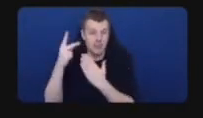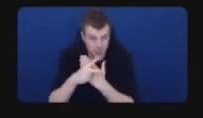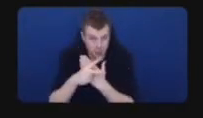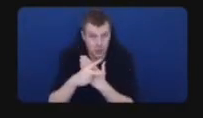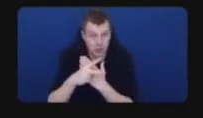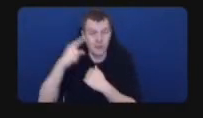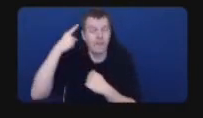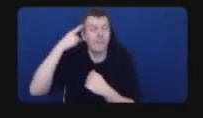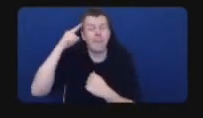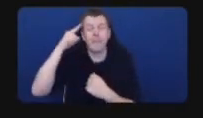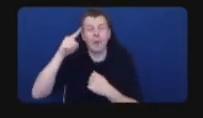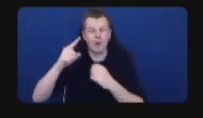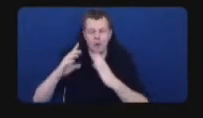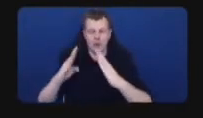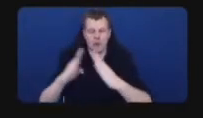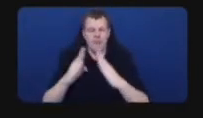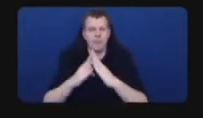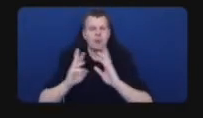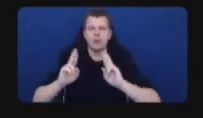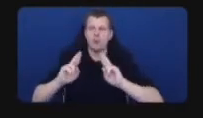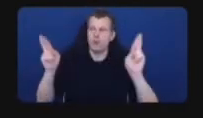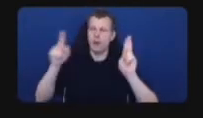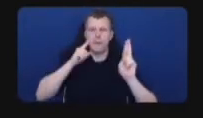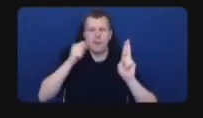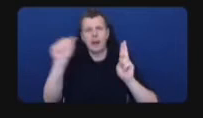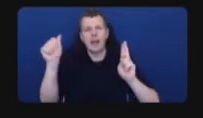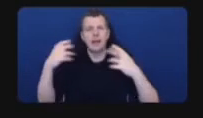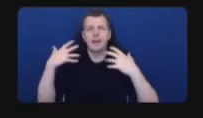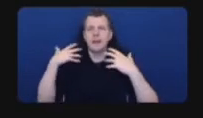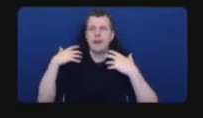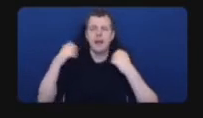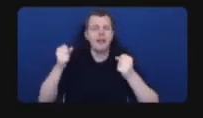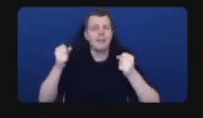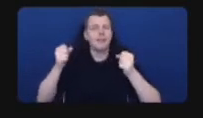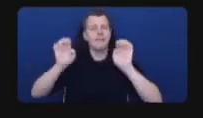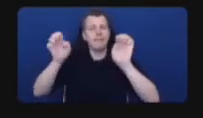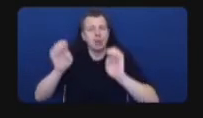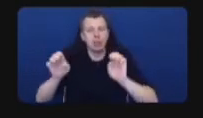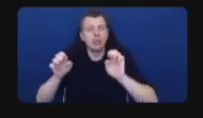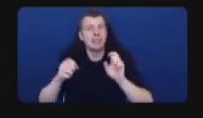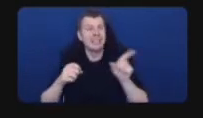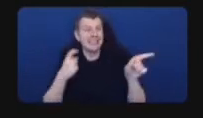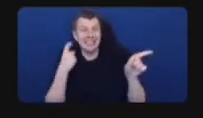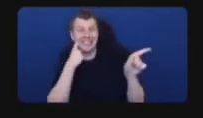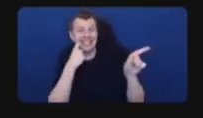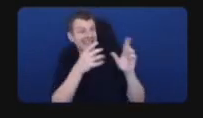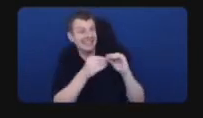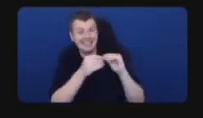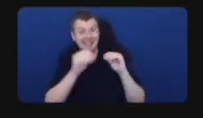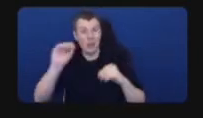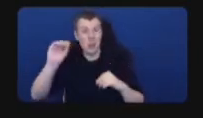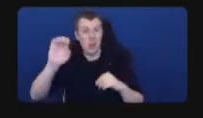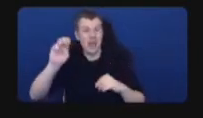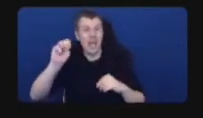我们来跟大家说一下卫生局的一些准备项目。